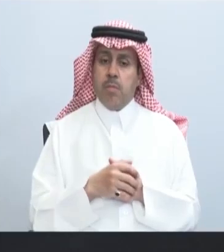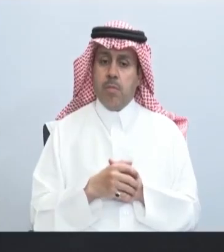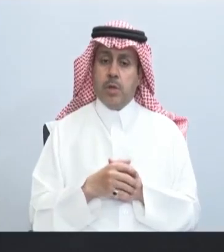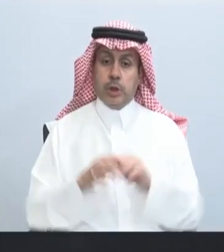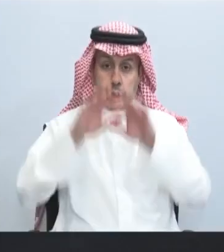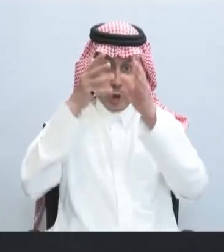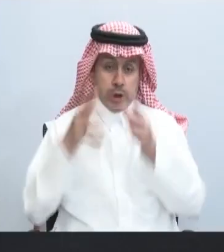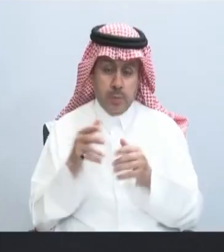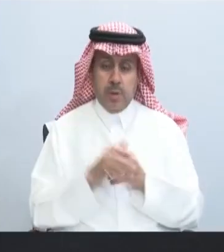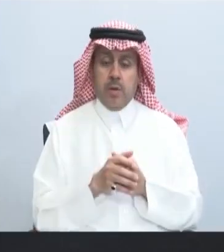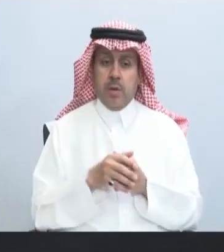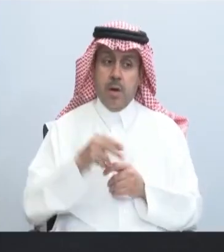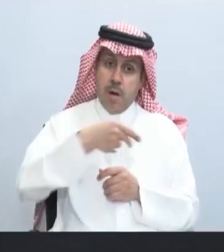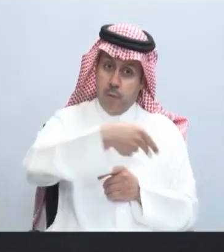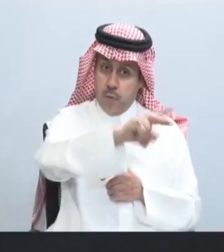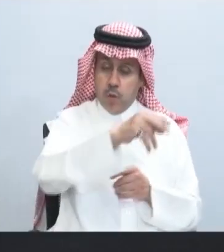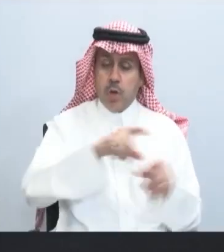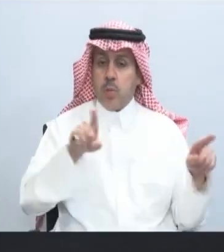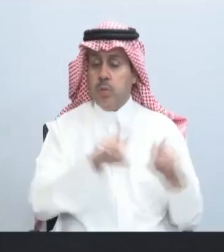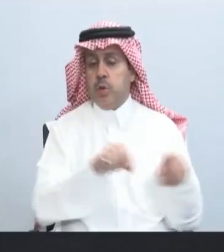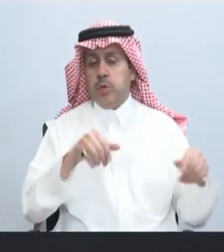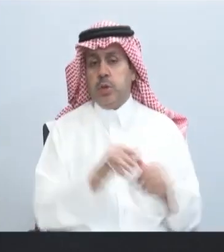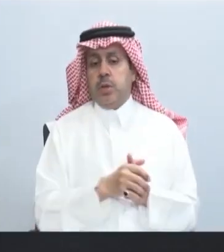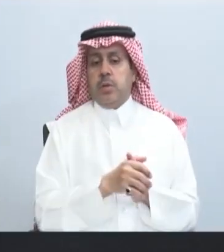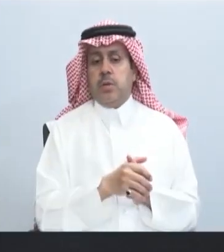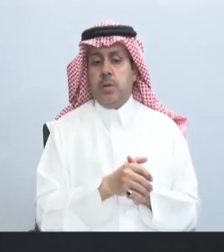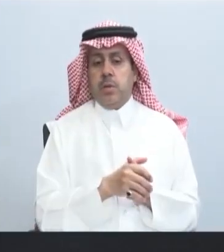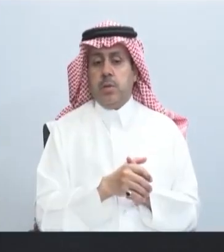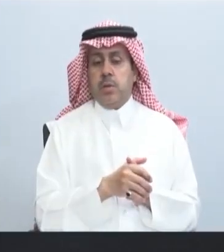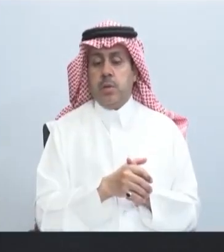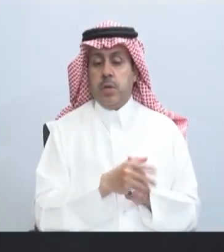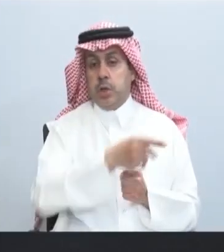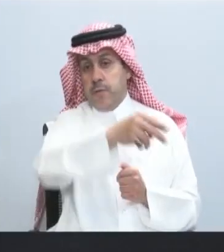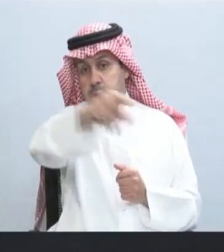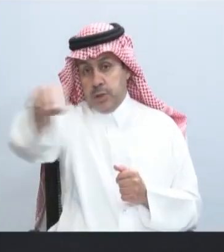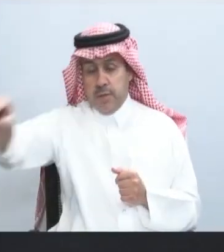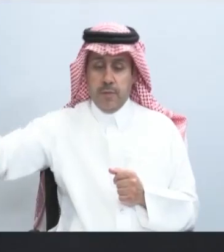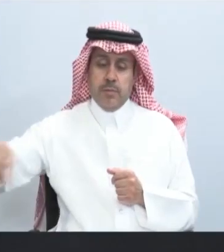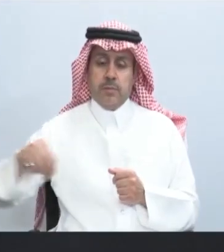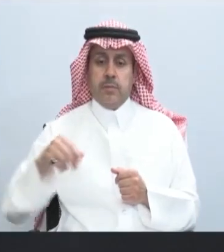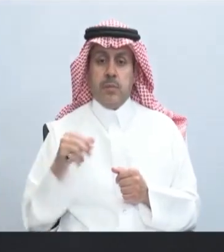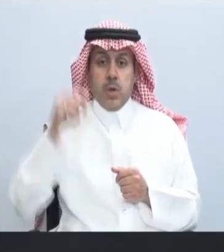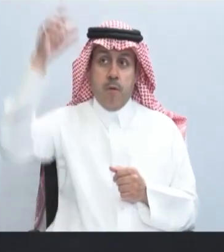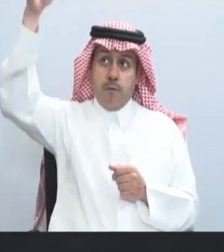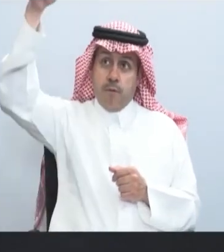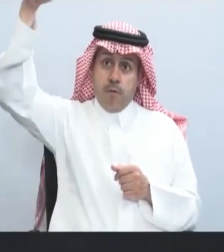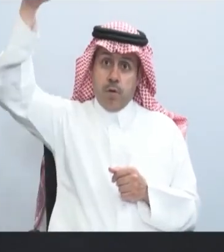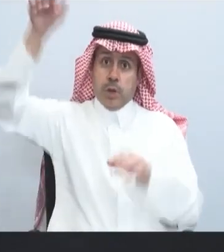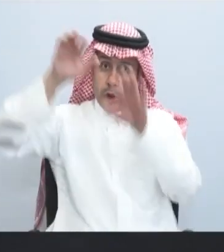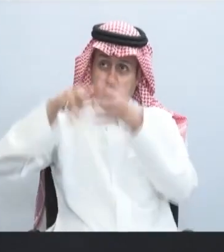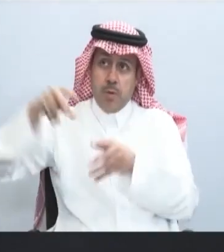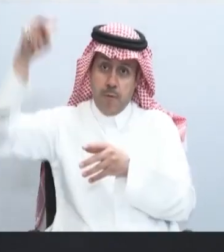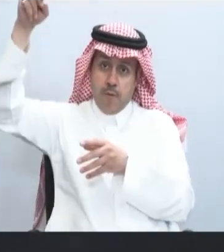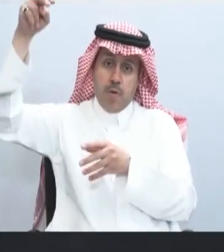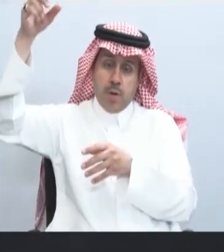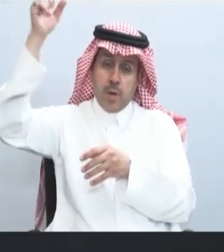عندما فر جيش قريش الرمات الذين جعلهم النبي